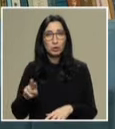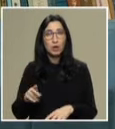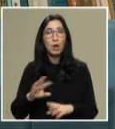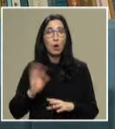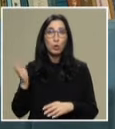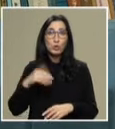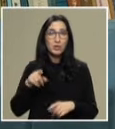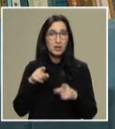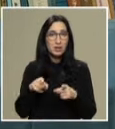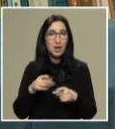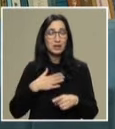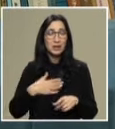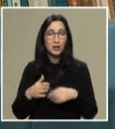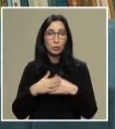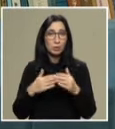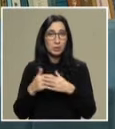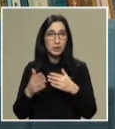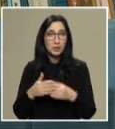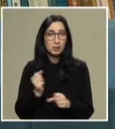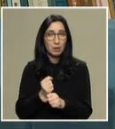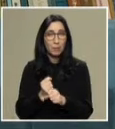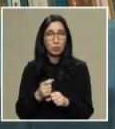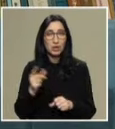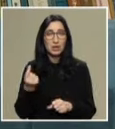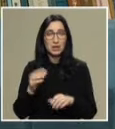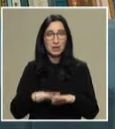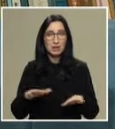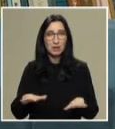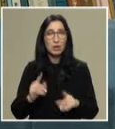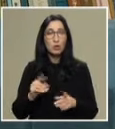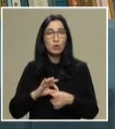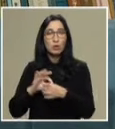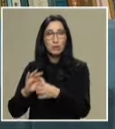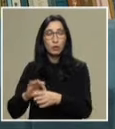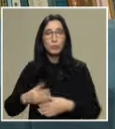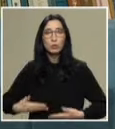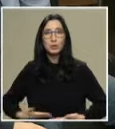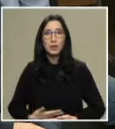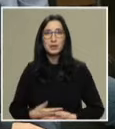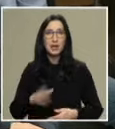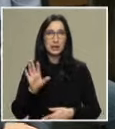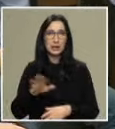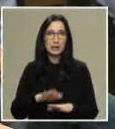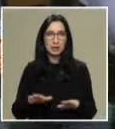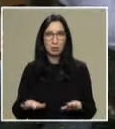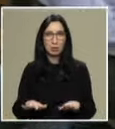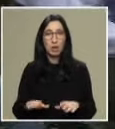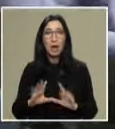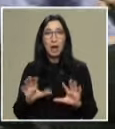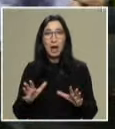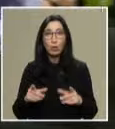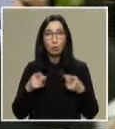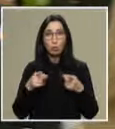тях, ние като специалисти, работещи с децата им, сме тези, които се водим от интереса на детето. Ако